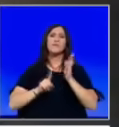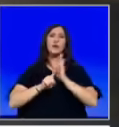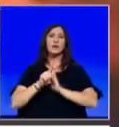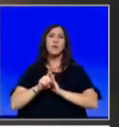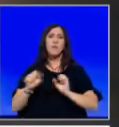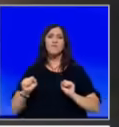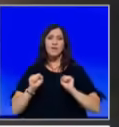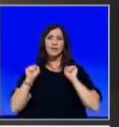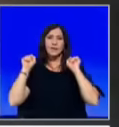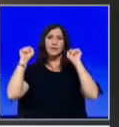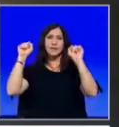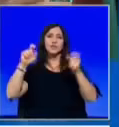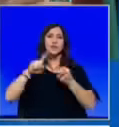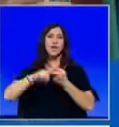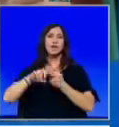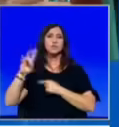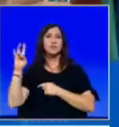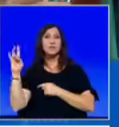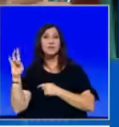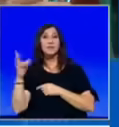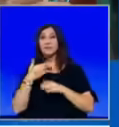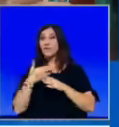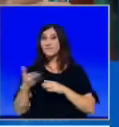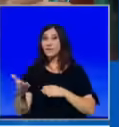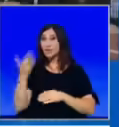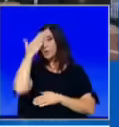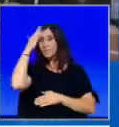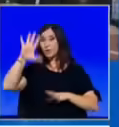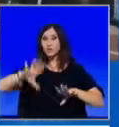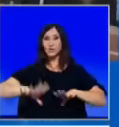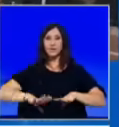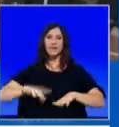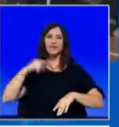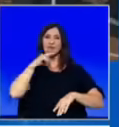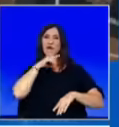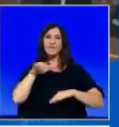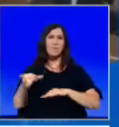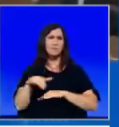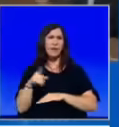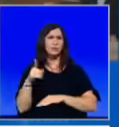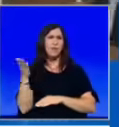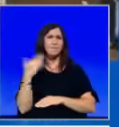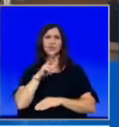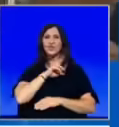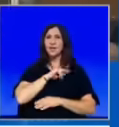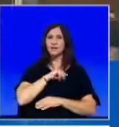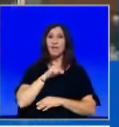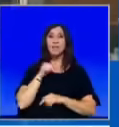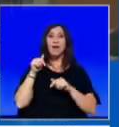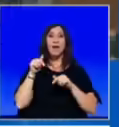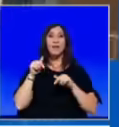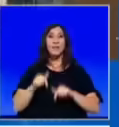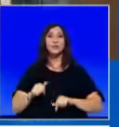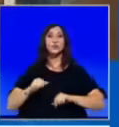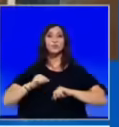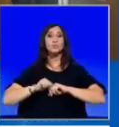по вдигане на тежести Карлос Насар вече е почетен гражданин на Червен бряг. Той беше награден днес тук от